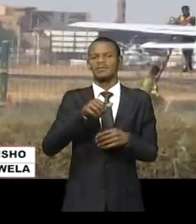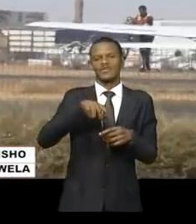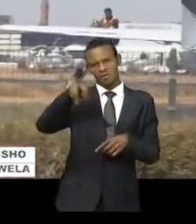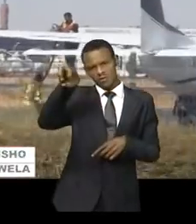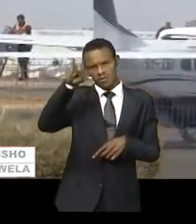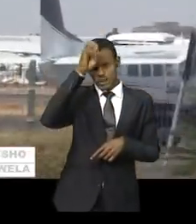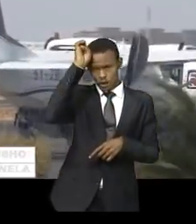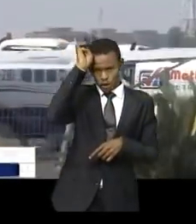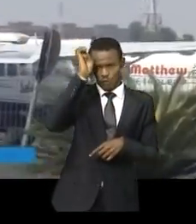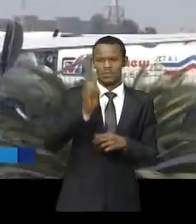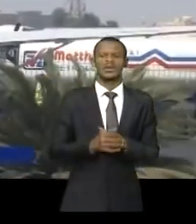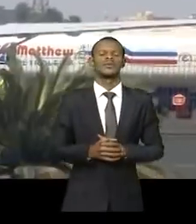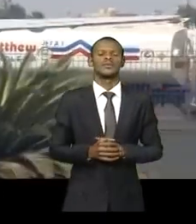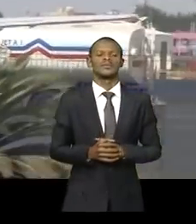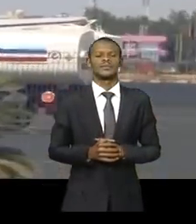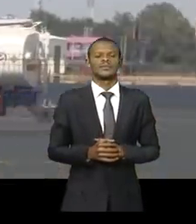éthiopienne.